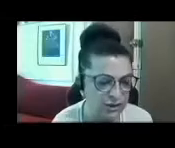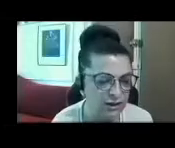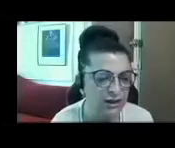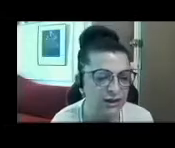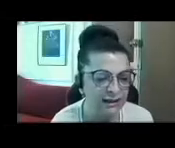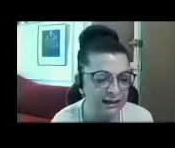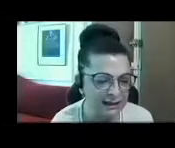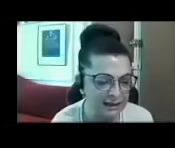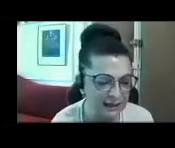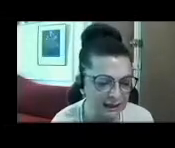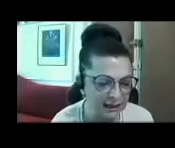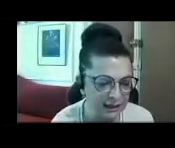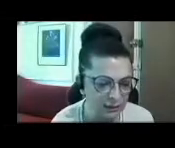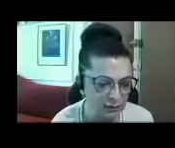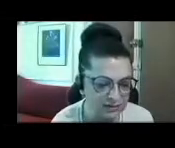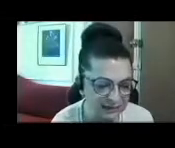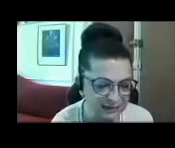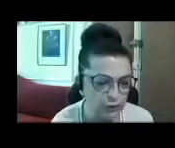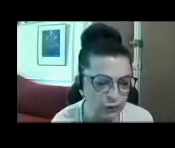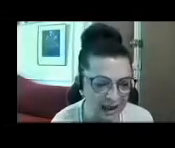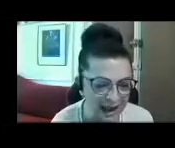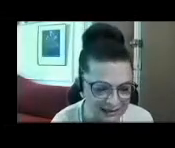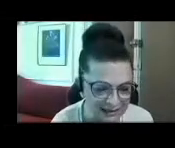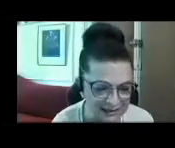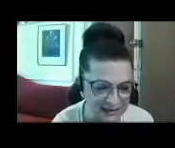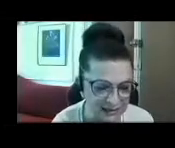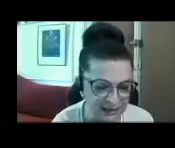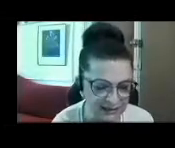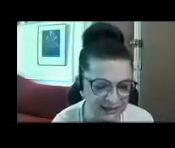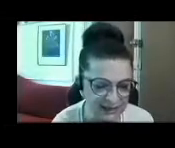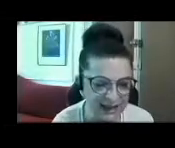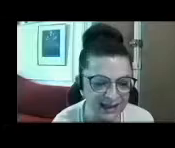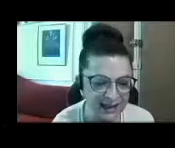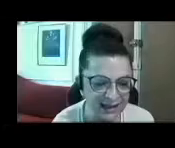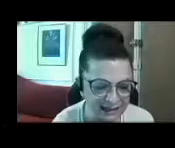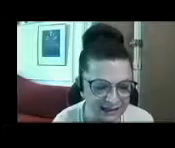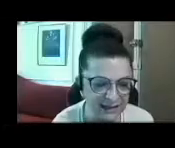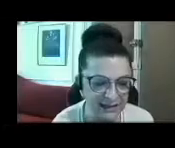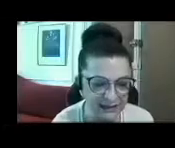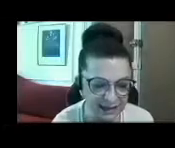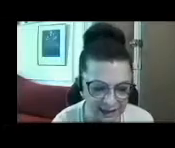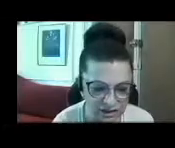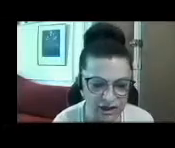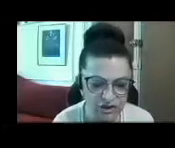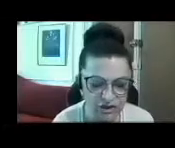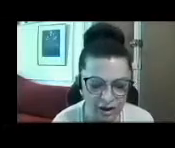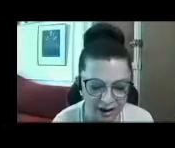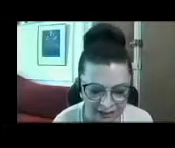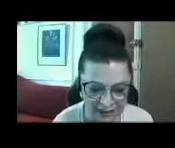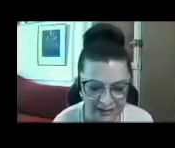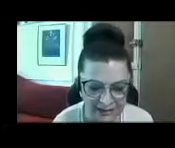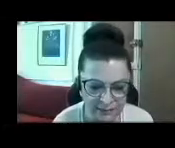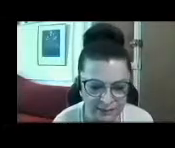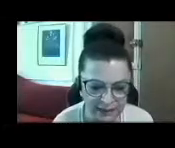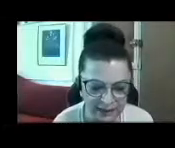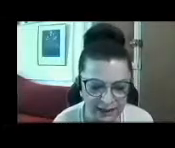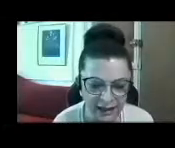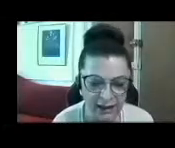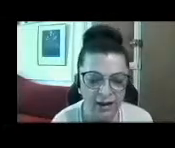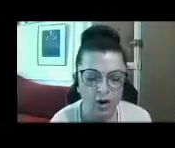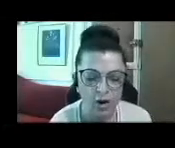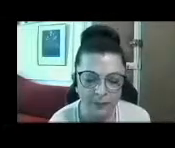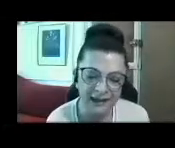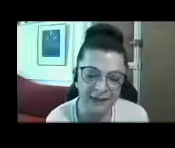recherche qui s'intitule Accessibilité et éthique des recherches